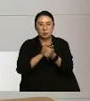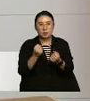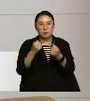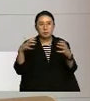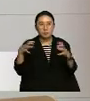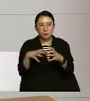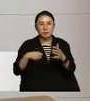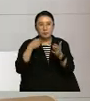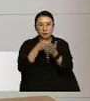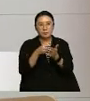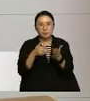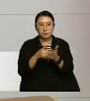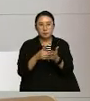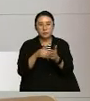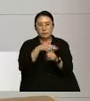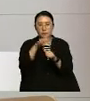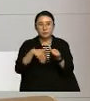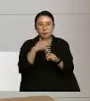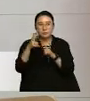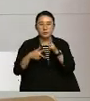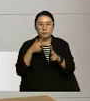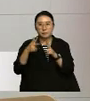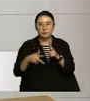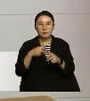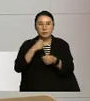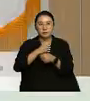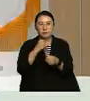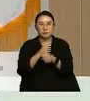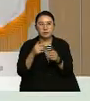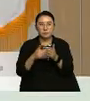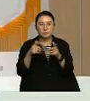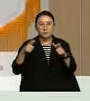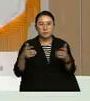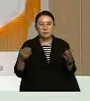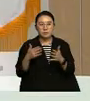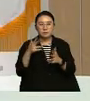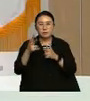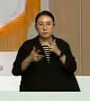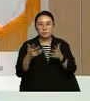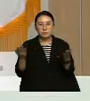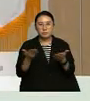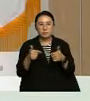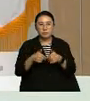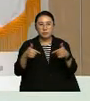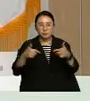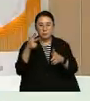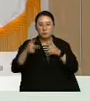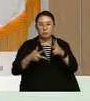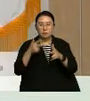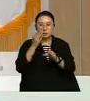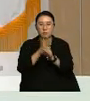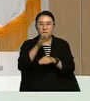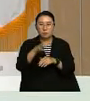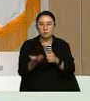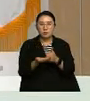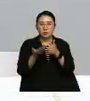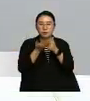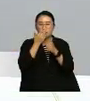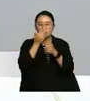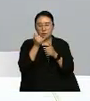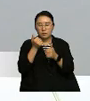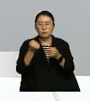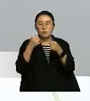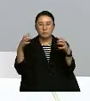협력하기로 했습니다 또 해당 산업단지를 적기에 조성하고 지역 일자리 창출을 위한 경기북부 산업 거점으로 육성 되도록